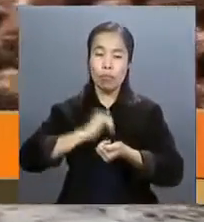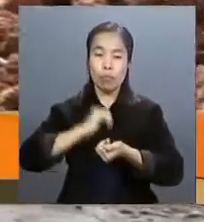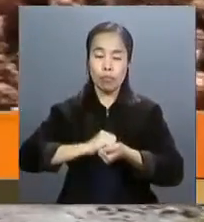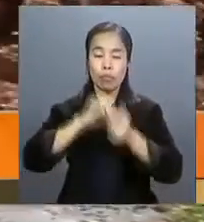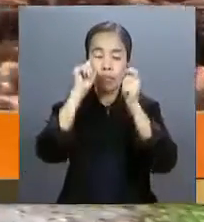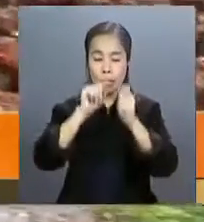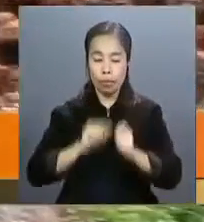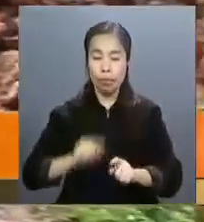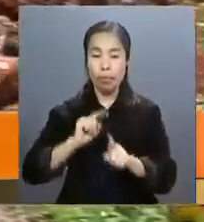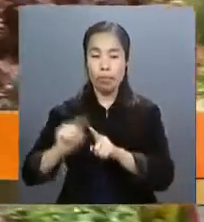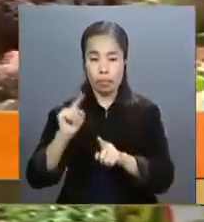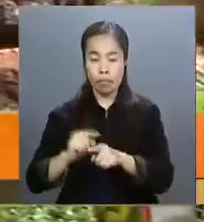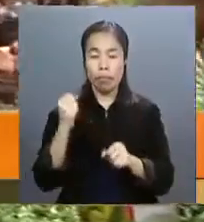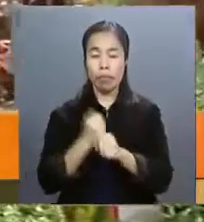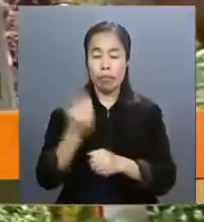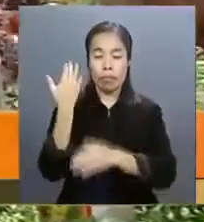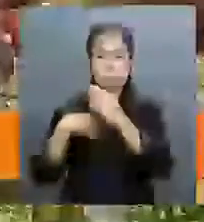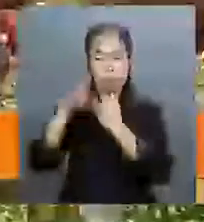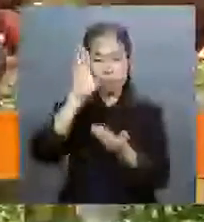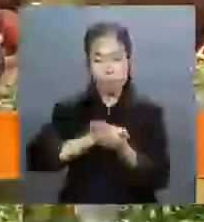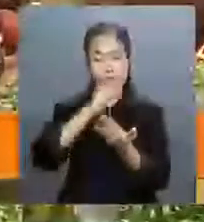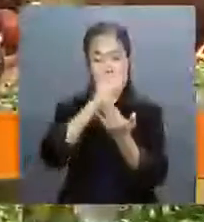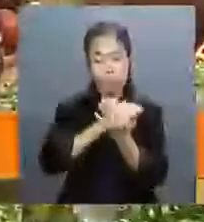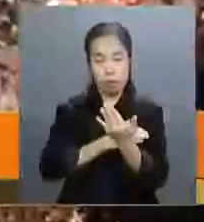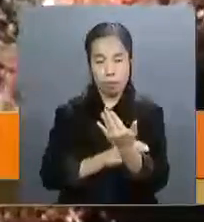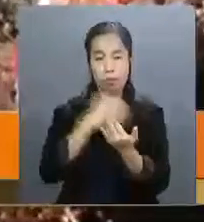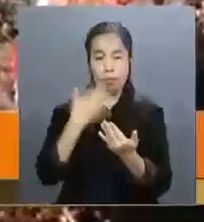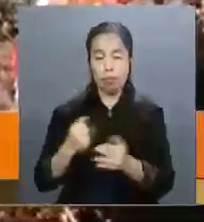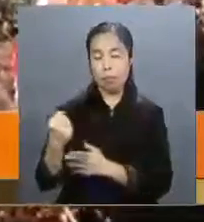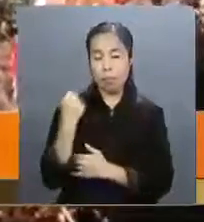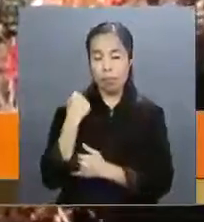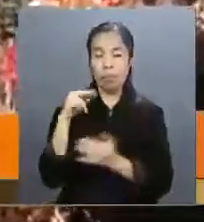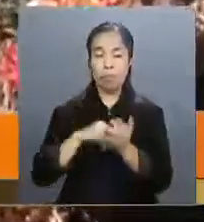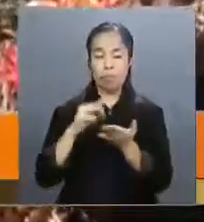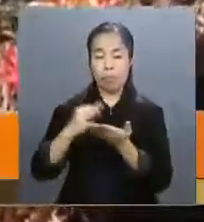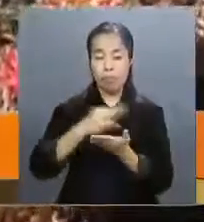างๆนะครับให้ทำทะเบียนประวัติผู้เกี่ยวข้องและเข้มงวดการรับซื้อจากบุคคลต่างๆครับ